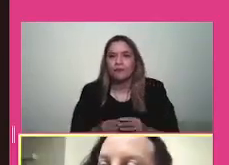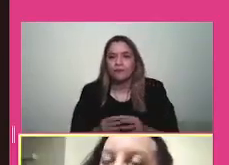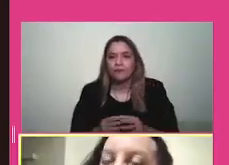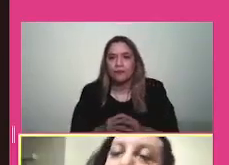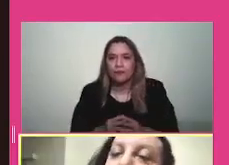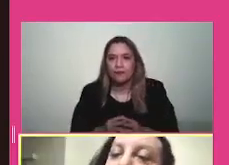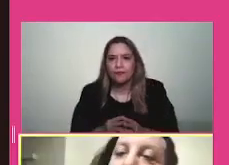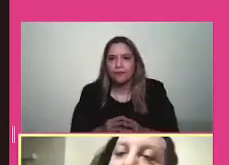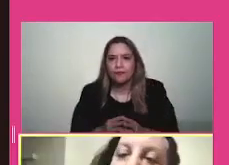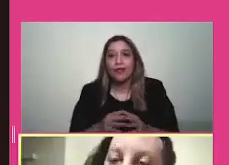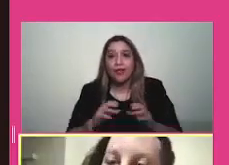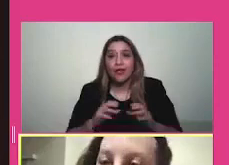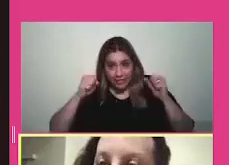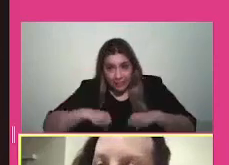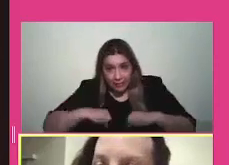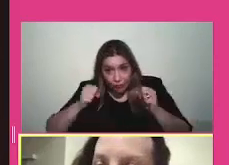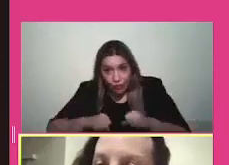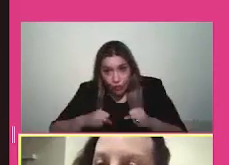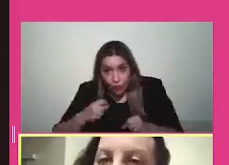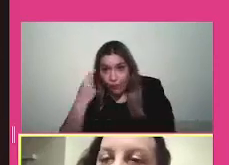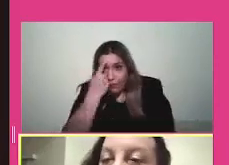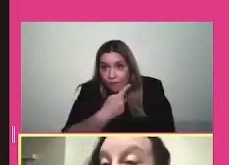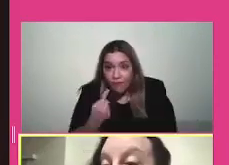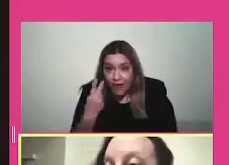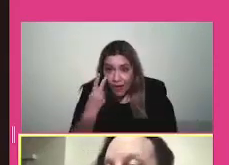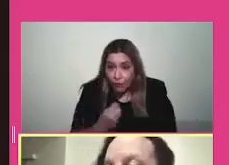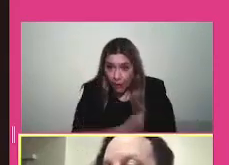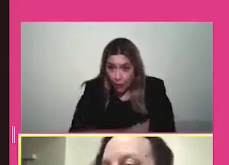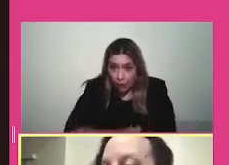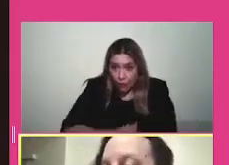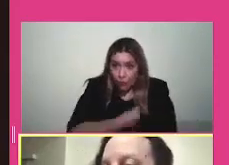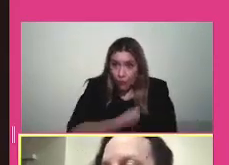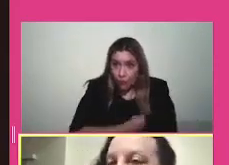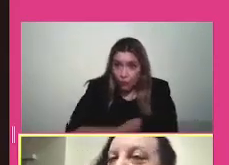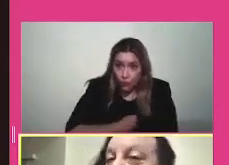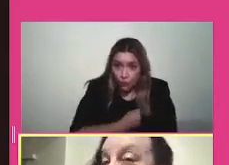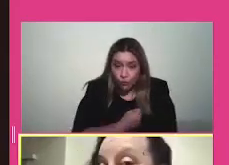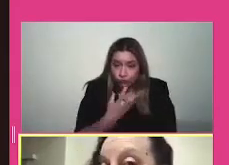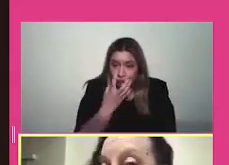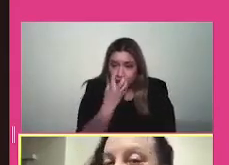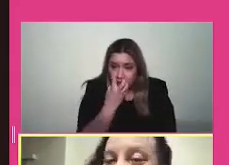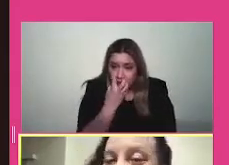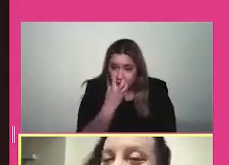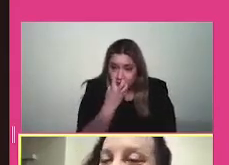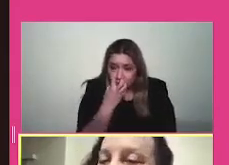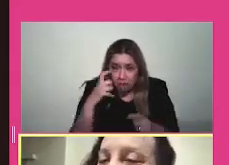Ωραία. Συμφωνούμε οι υπόλοιποι παίκτες ότι αυτή τη στιγμή έχουμε μια λυπημένη φάτσα?